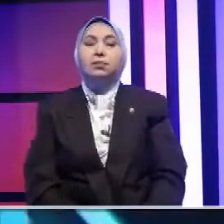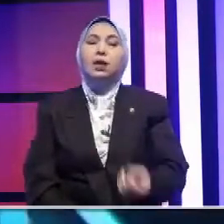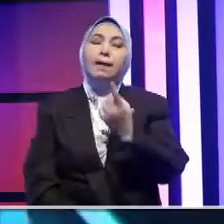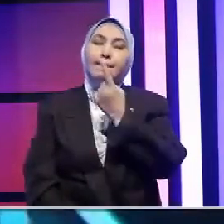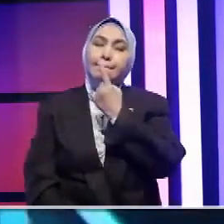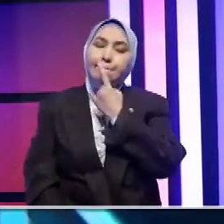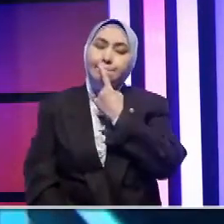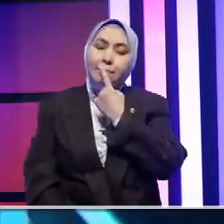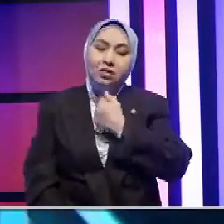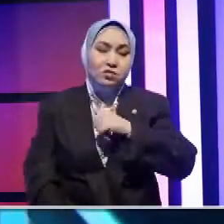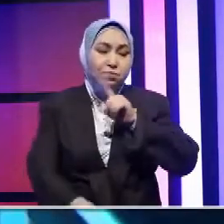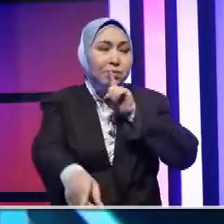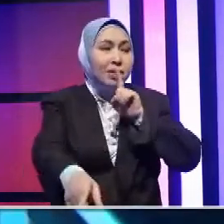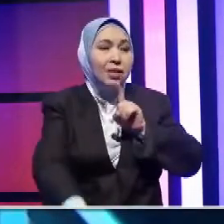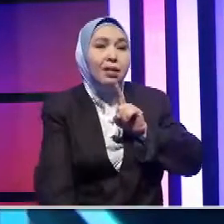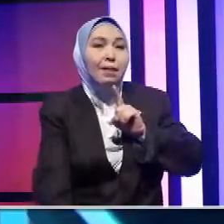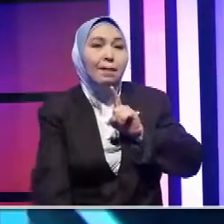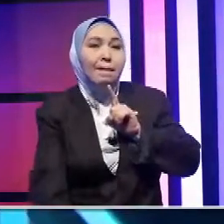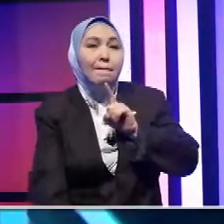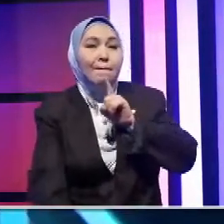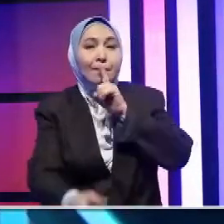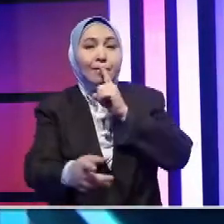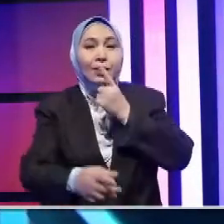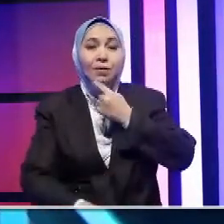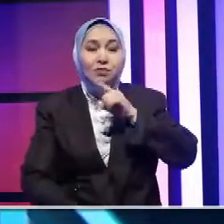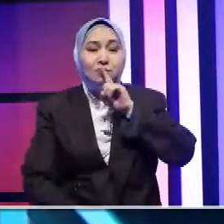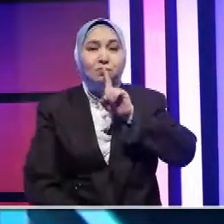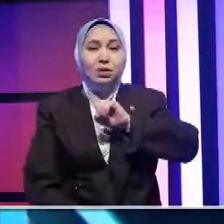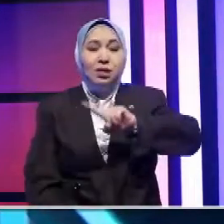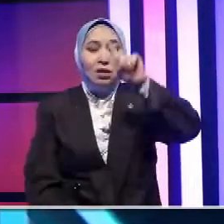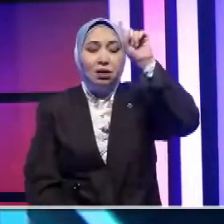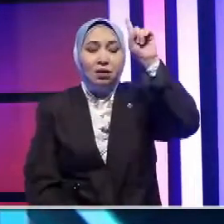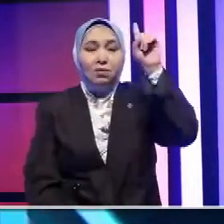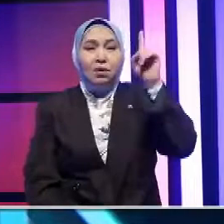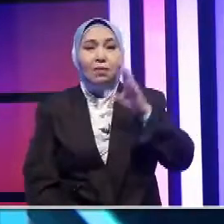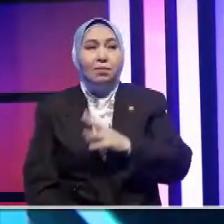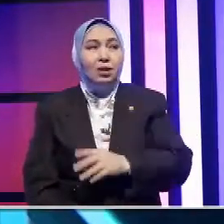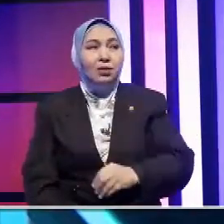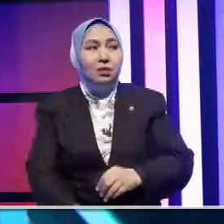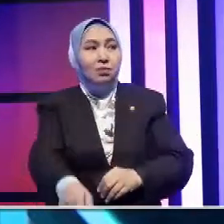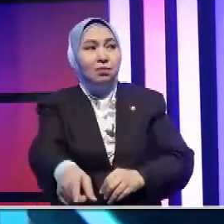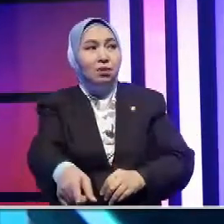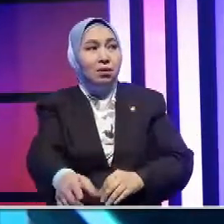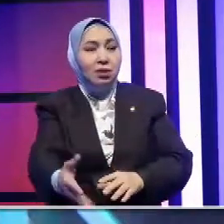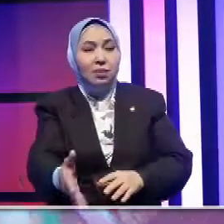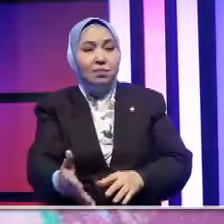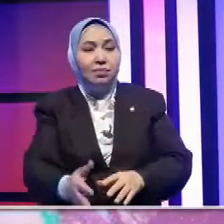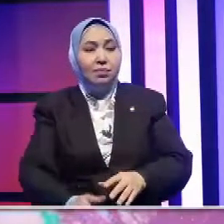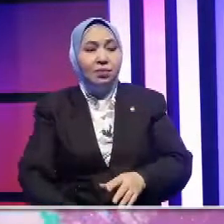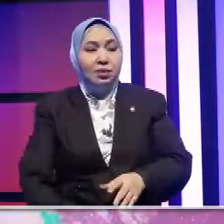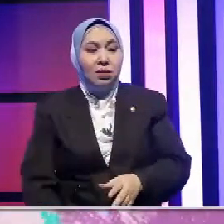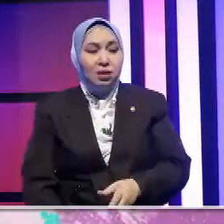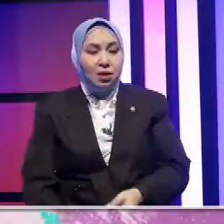بسم الله الرحمن الرحيم.